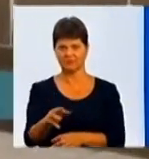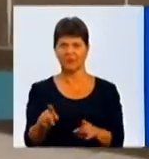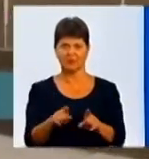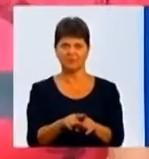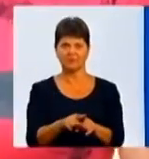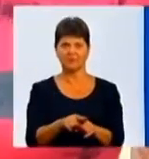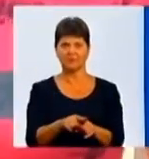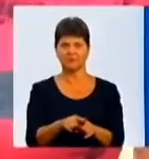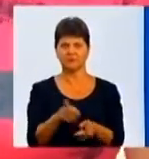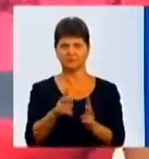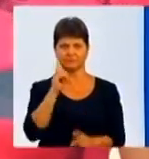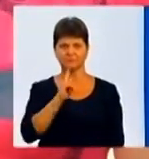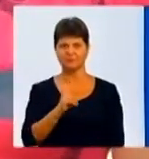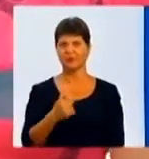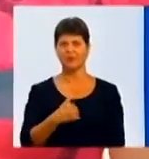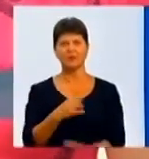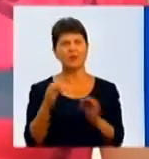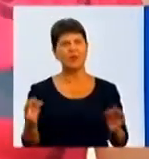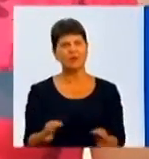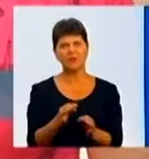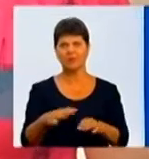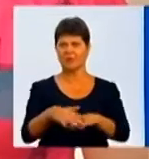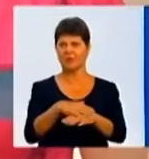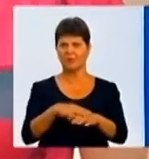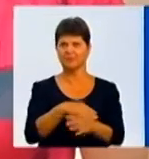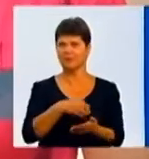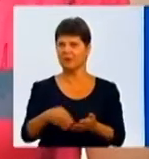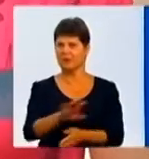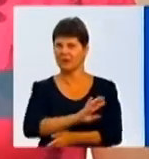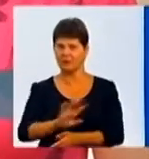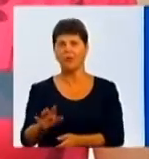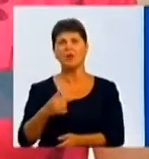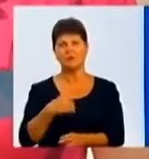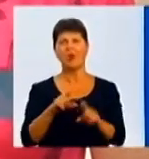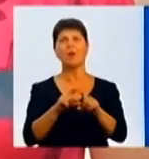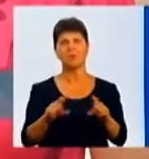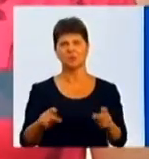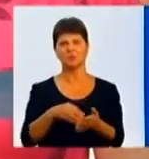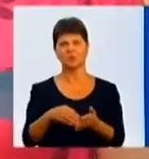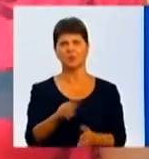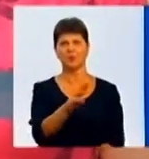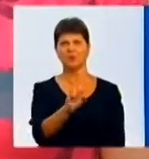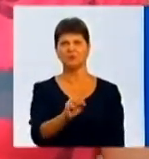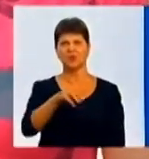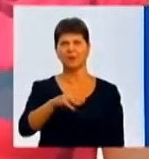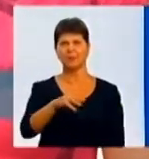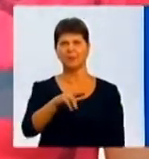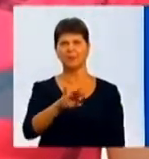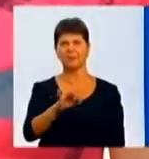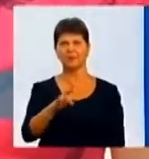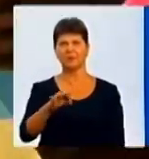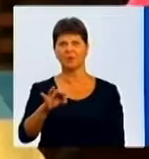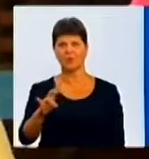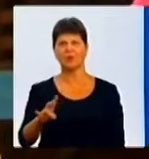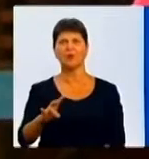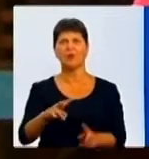проходить, нормально. Ми ніколи не купляємо на базарі гриби, а в магазині купляємо шампіньйони. Так. І на базарі шампіньйони купляємо, а гриби такі